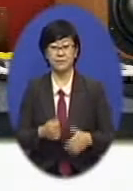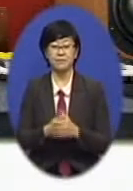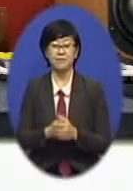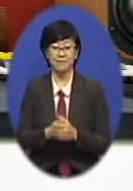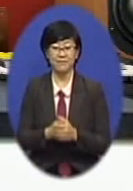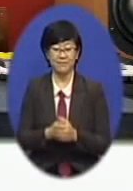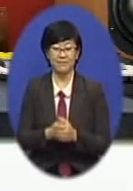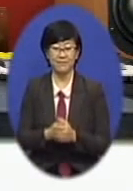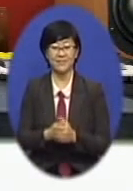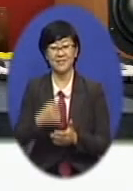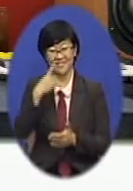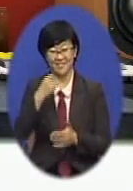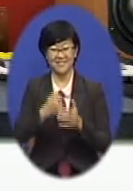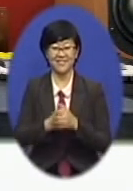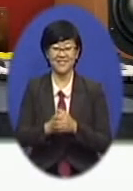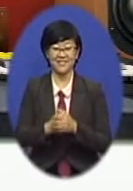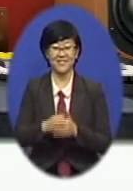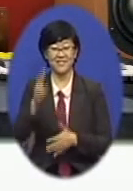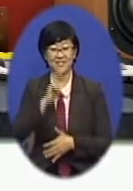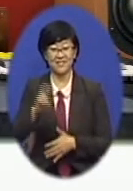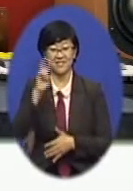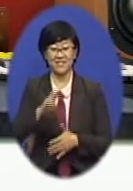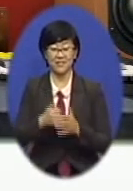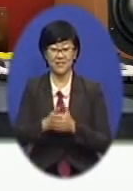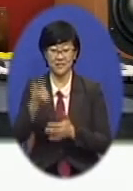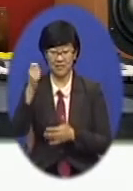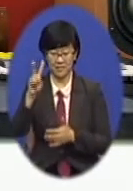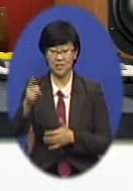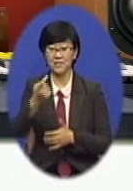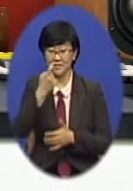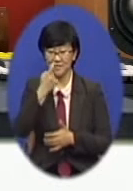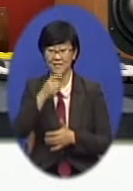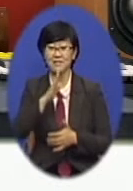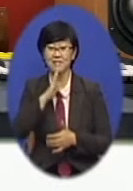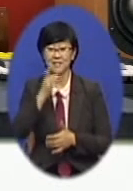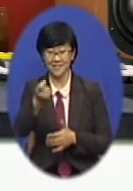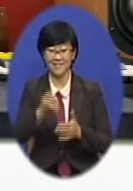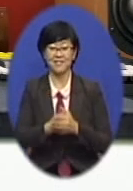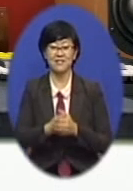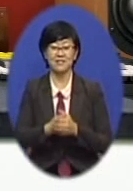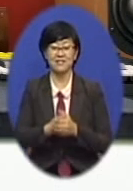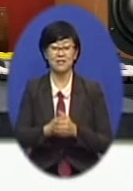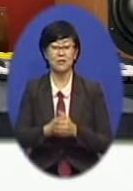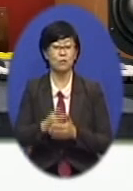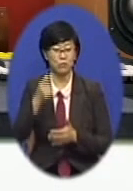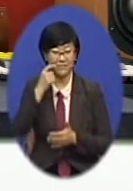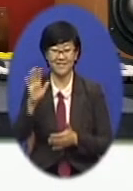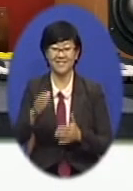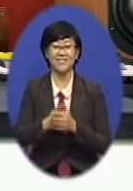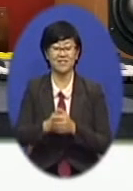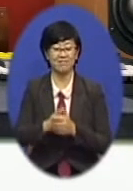아유, 전형적인 어머니세요. 어머니 노래를 TV에서 배워가지고 이 정도 하시면은 못하신 노래가